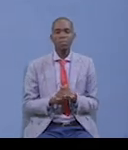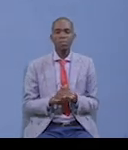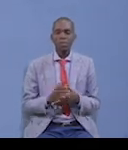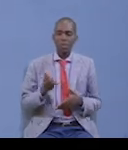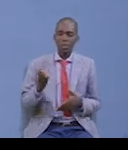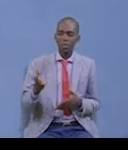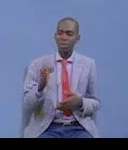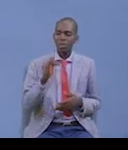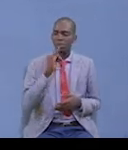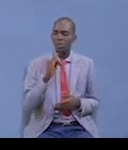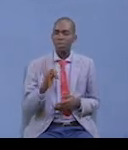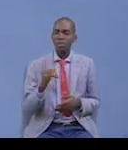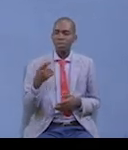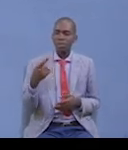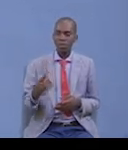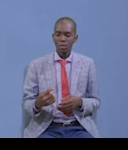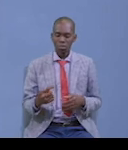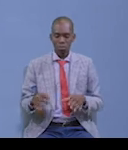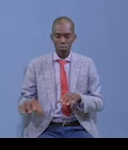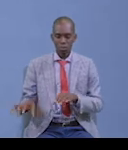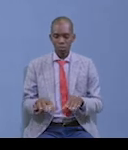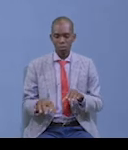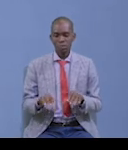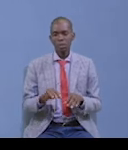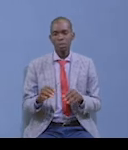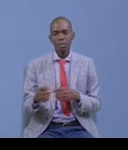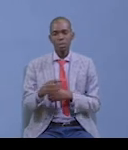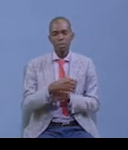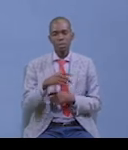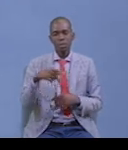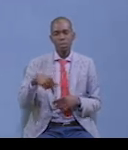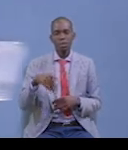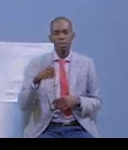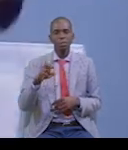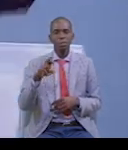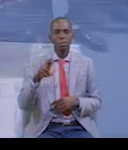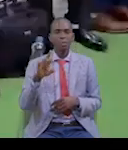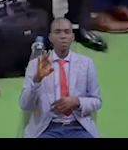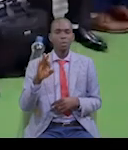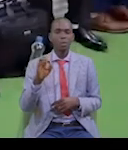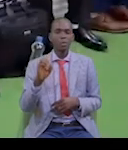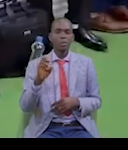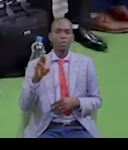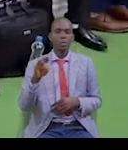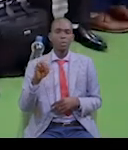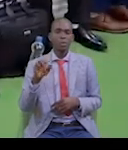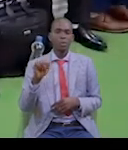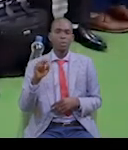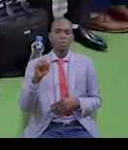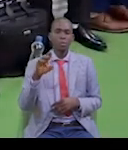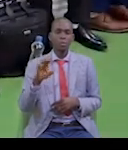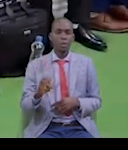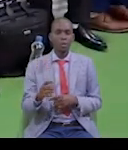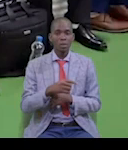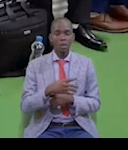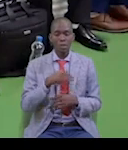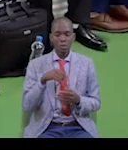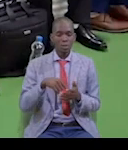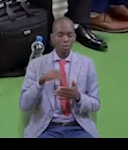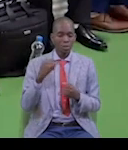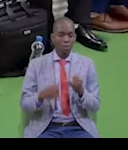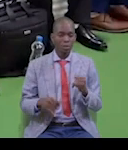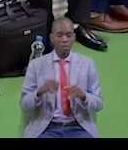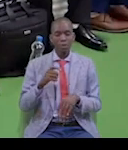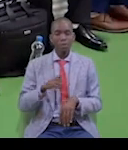the performance day. ఆ ప్రవచనం యొక్క నెరవేర్పు జరిగే రోజుంది. And the final end, there is the perfect